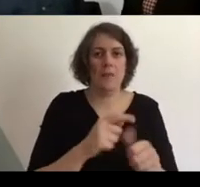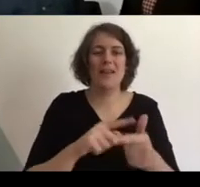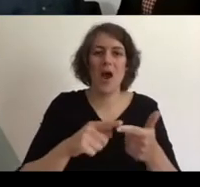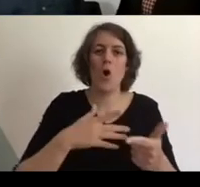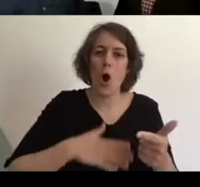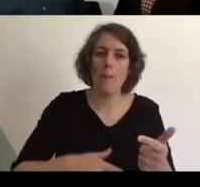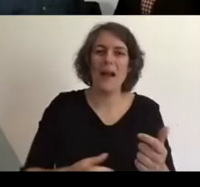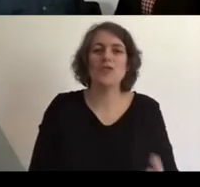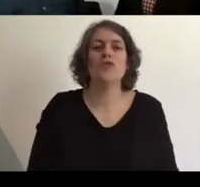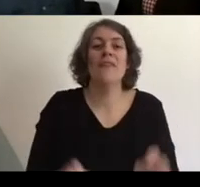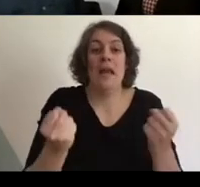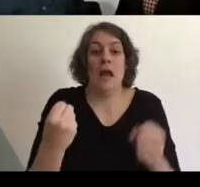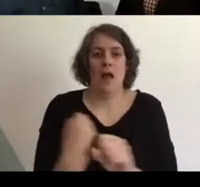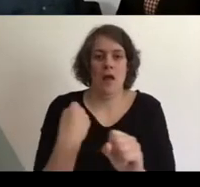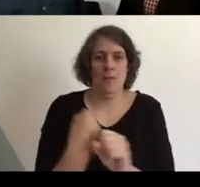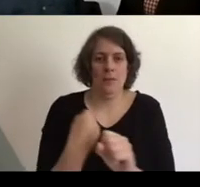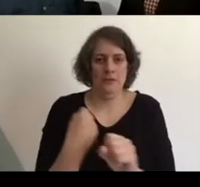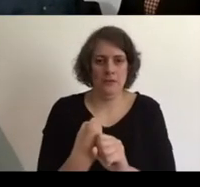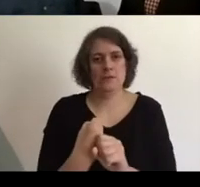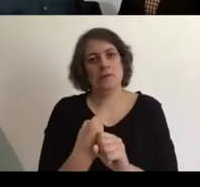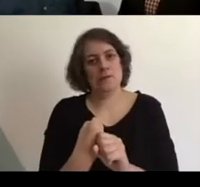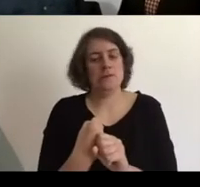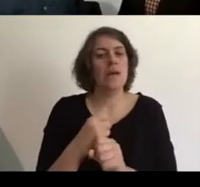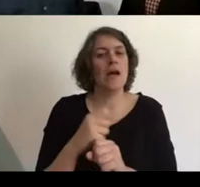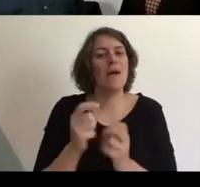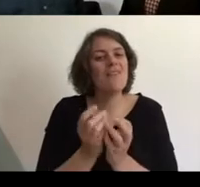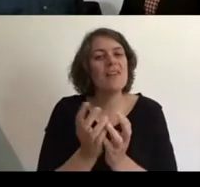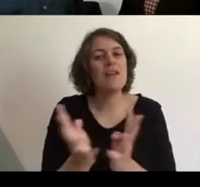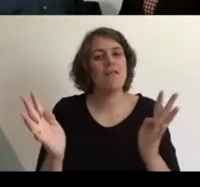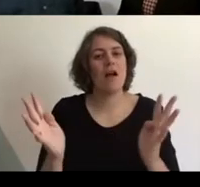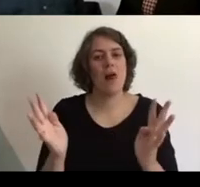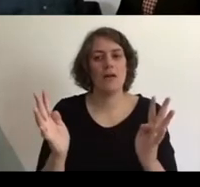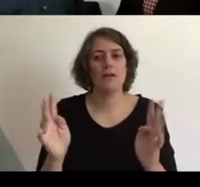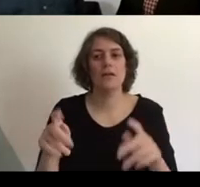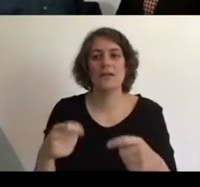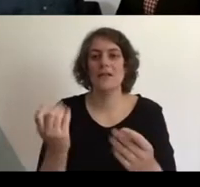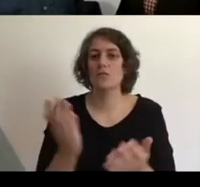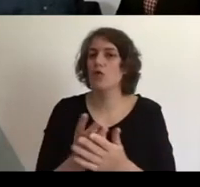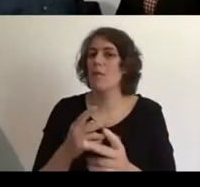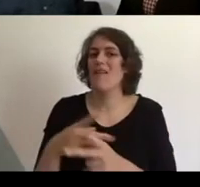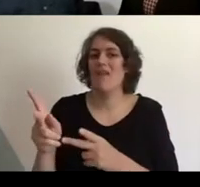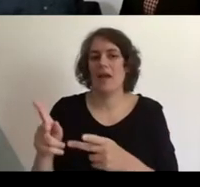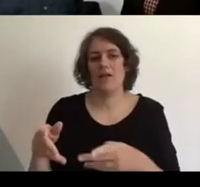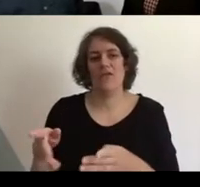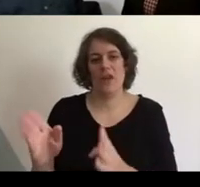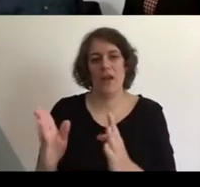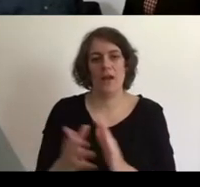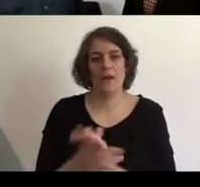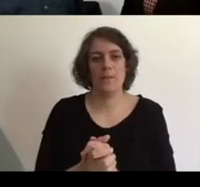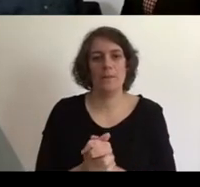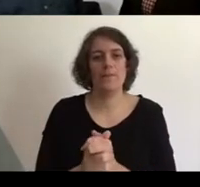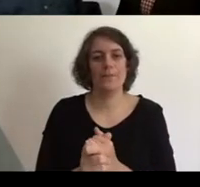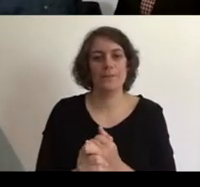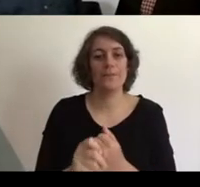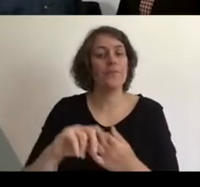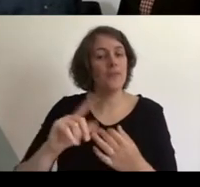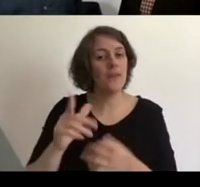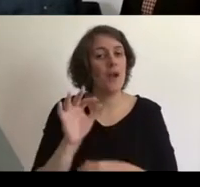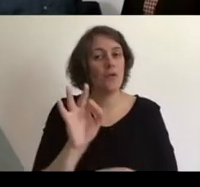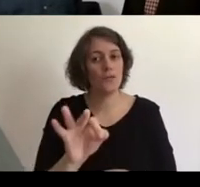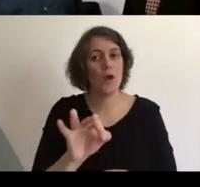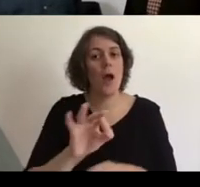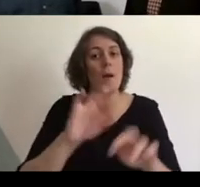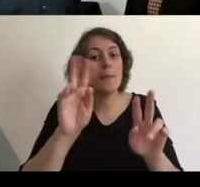schwerst arbeitet. Aber was die Vielfalt angeht, sind wir da auf einem perfekten Weg. was ja auch zum Wohle der zu